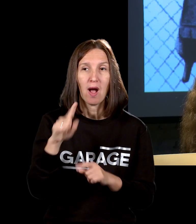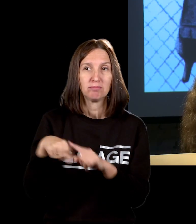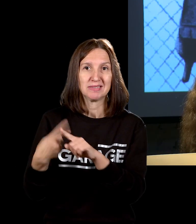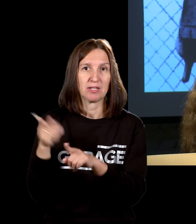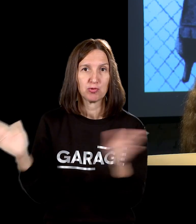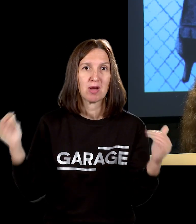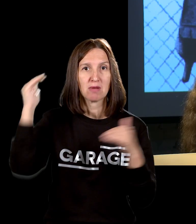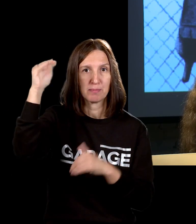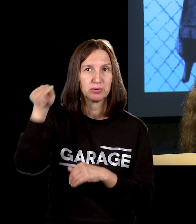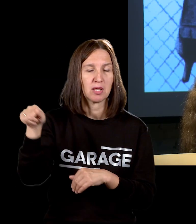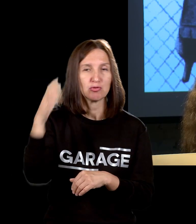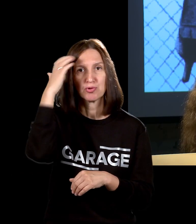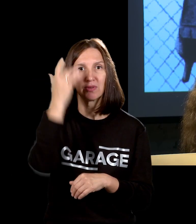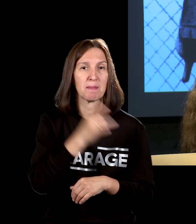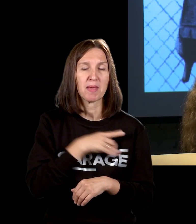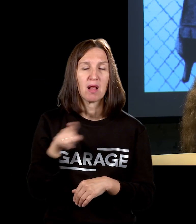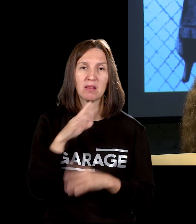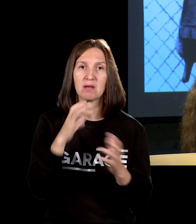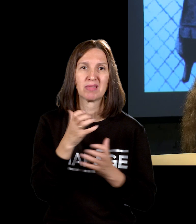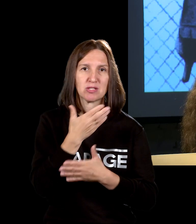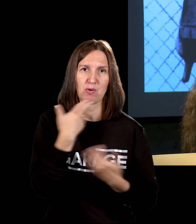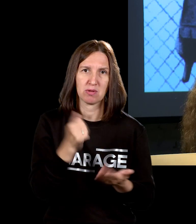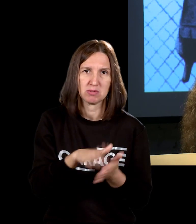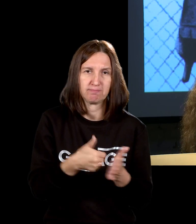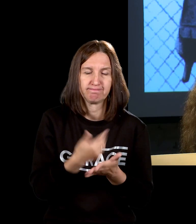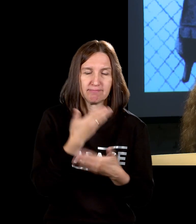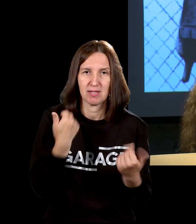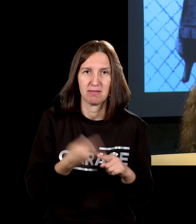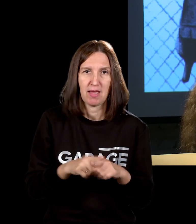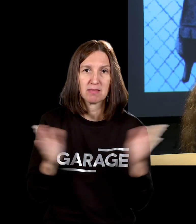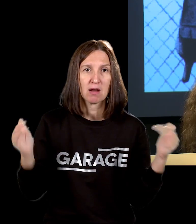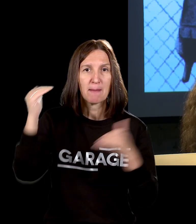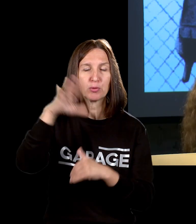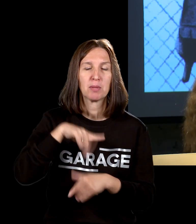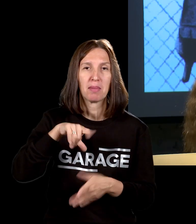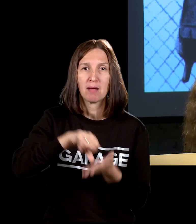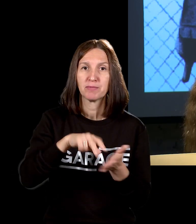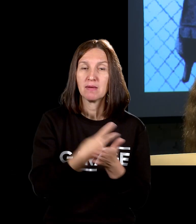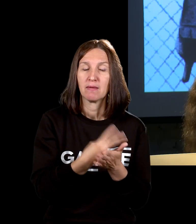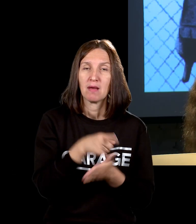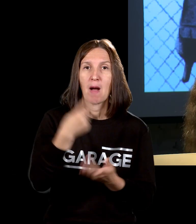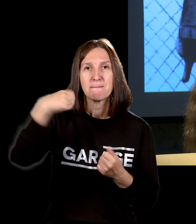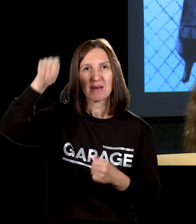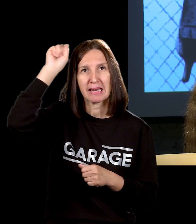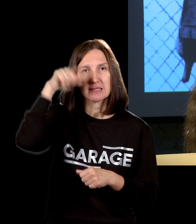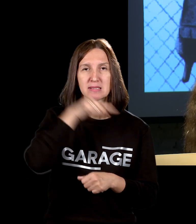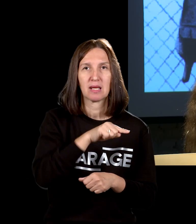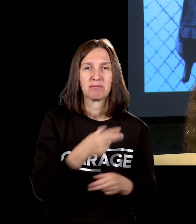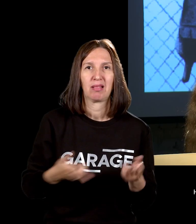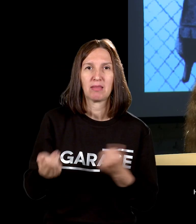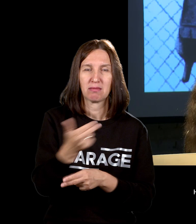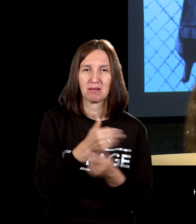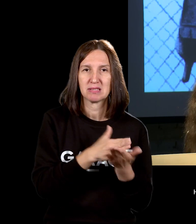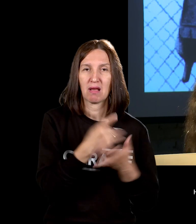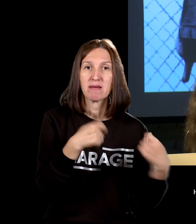потому что эта работа не сохранилась, она не дошла до наших дней, она была показана не только на берлинской, на дадаистской